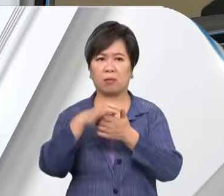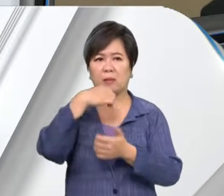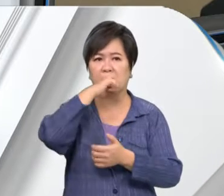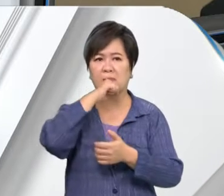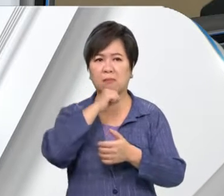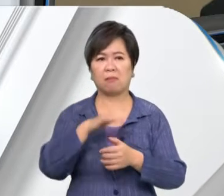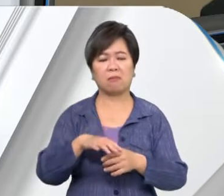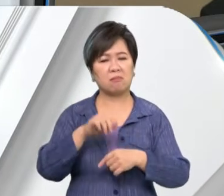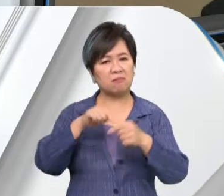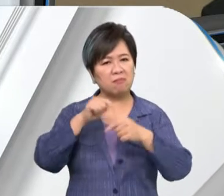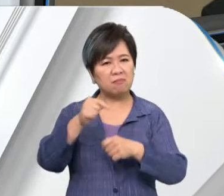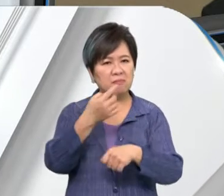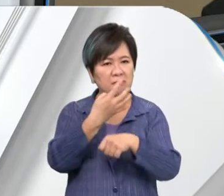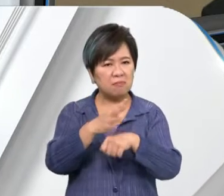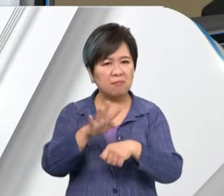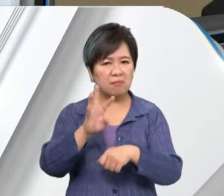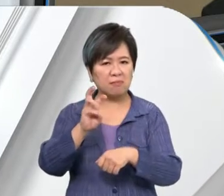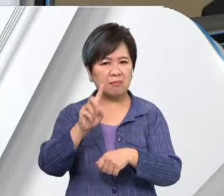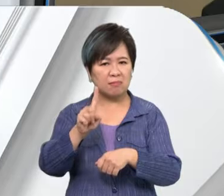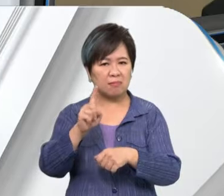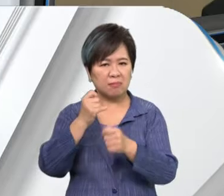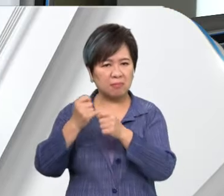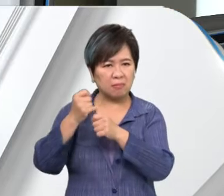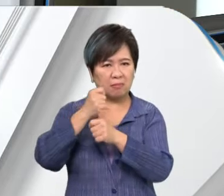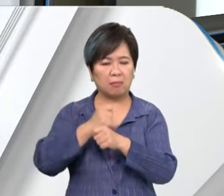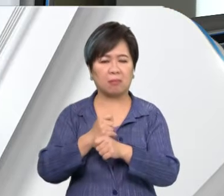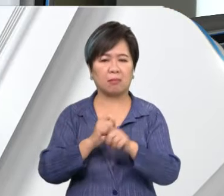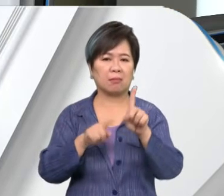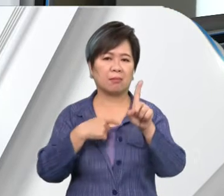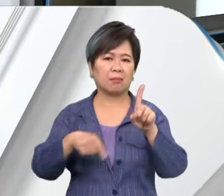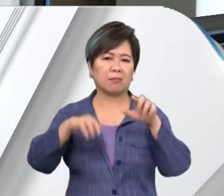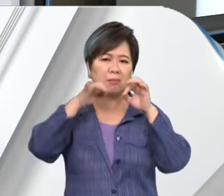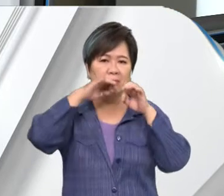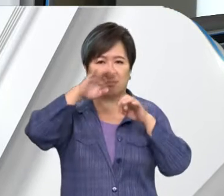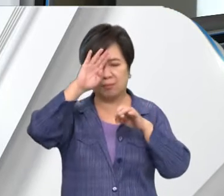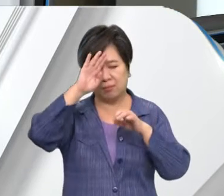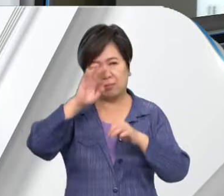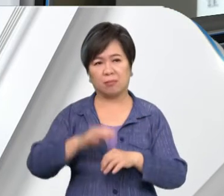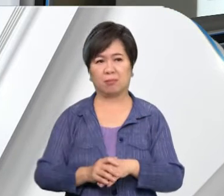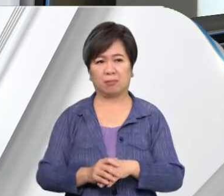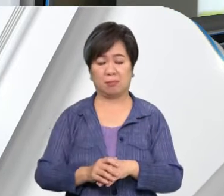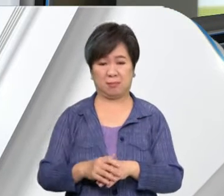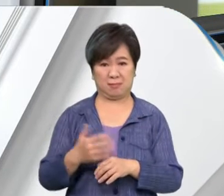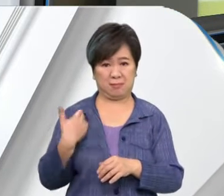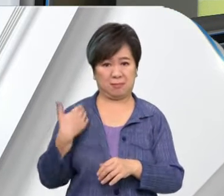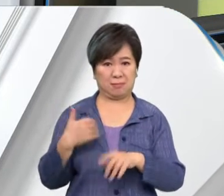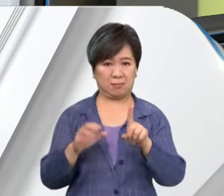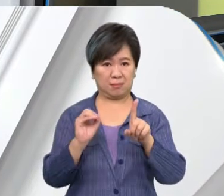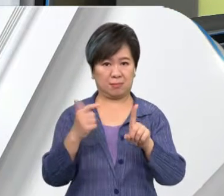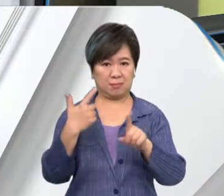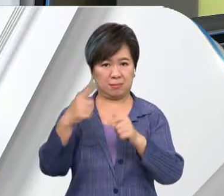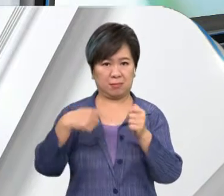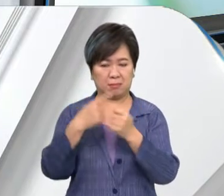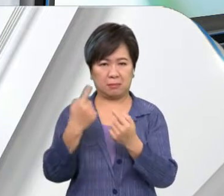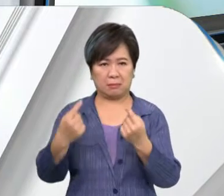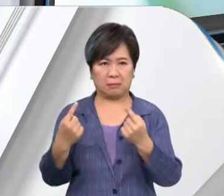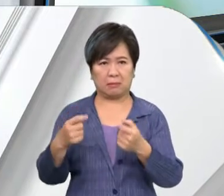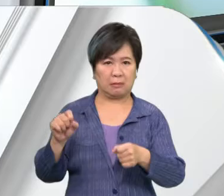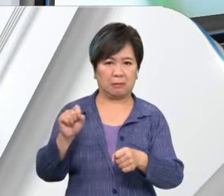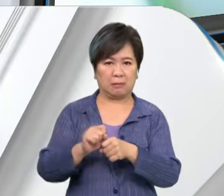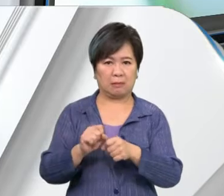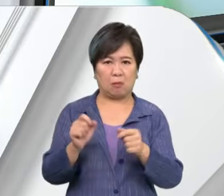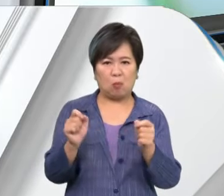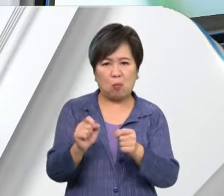地区桃园4分30秒是由日间因本案，比举把控制院的时间又变加了